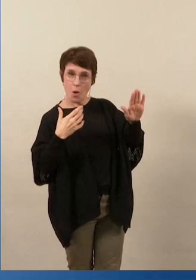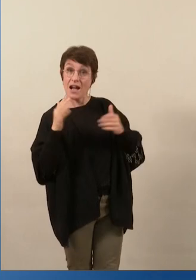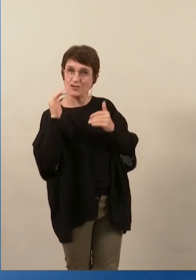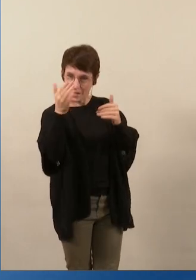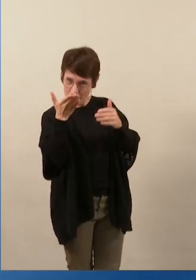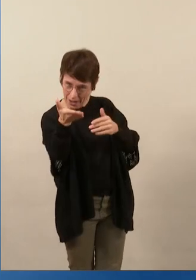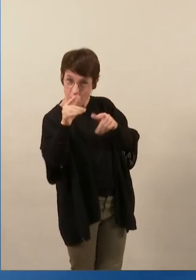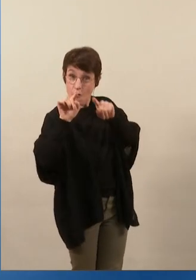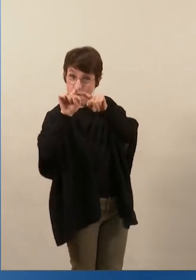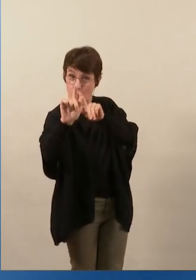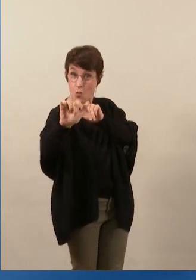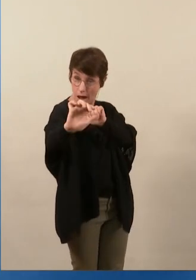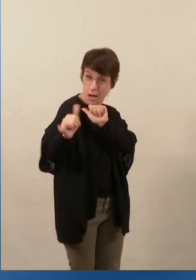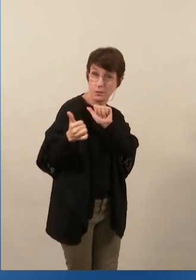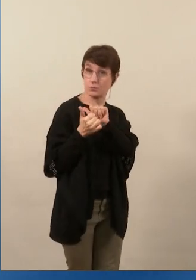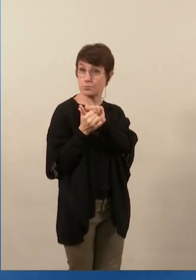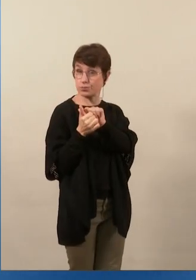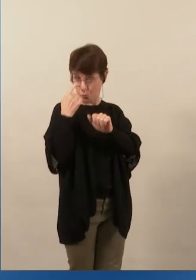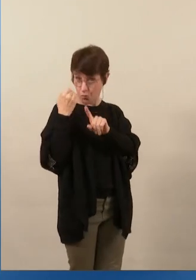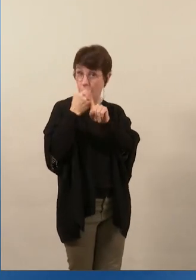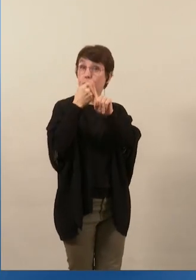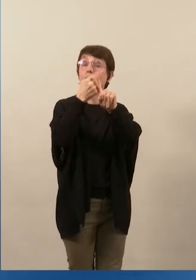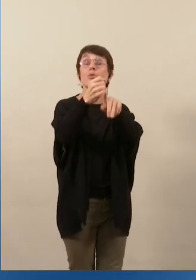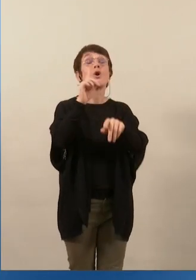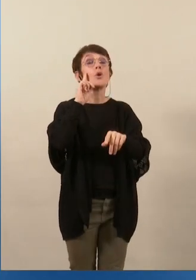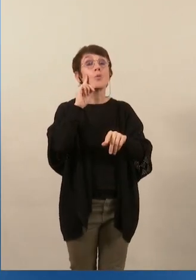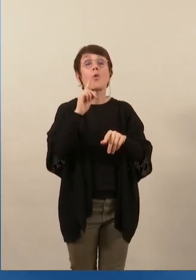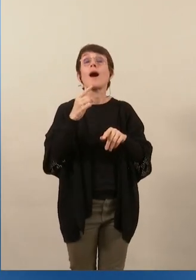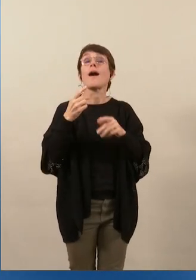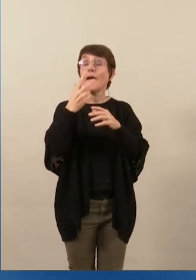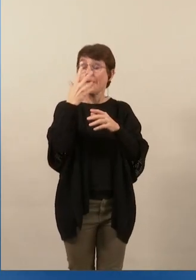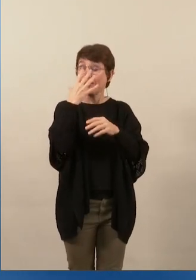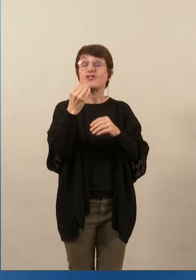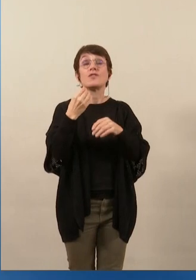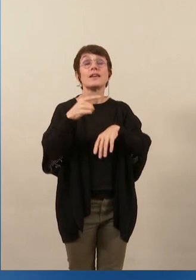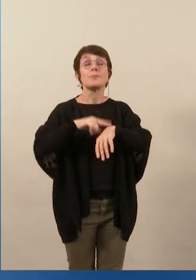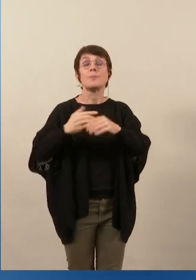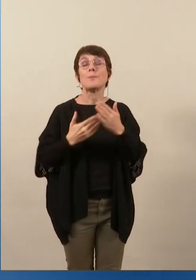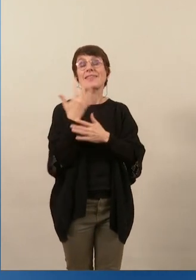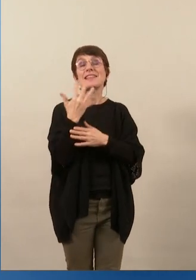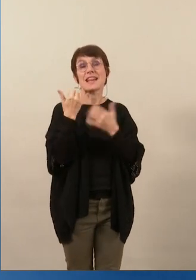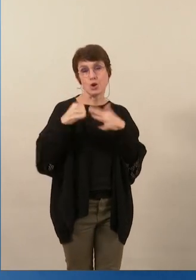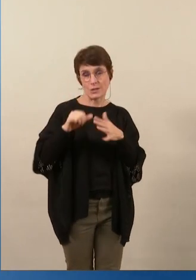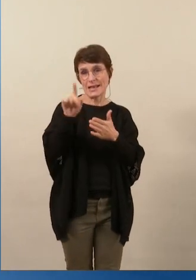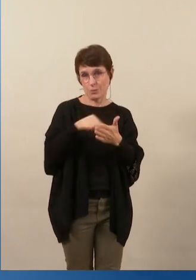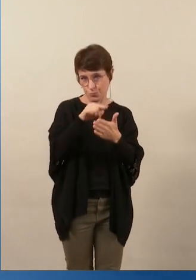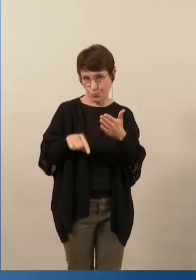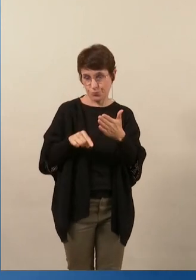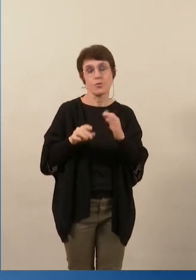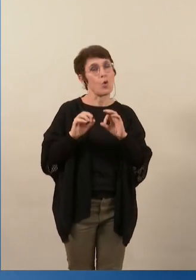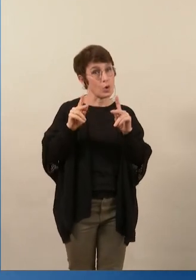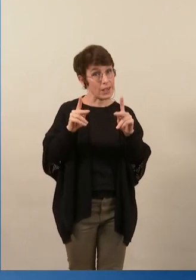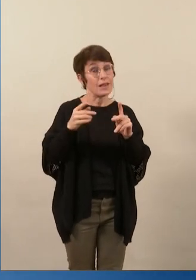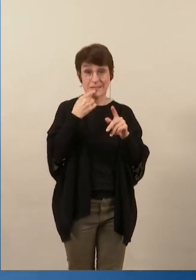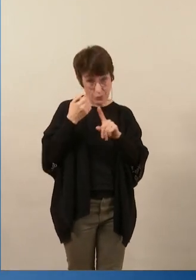côtés pour défendre parce que j'ai bien compris que le fait que le 5h1 a été supprimé et cetera donc j'espère que vous serez à nos côté quand il s'agira de défendre